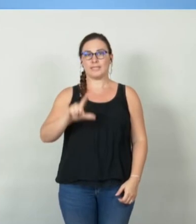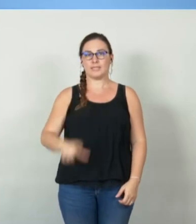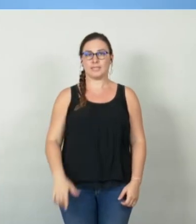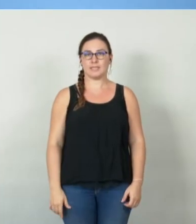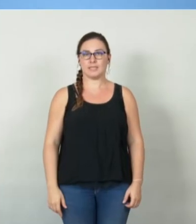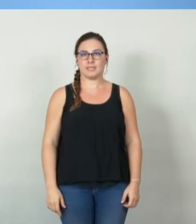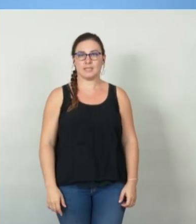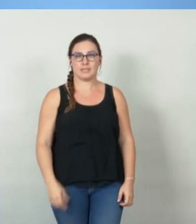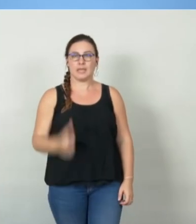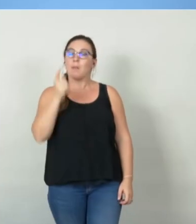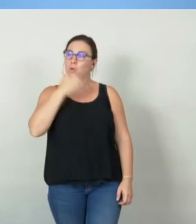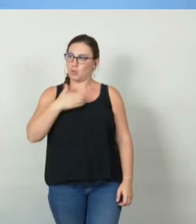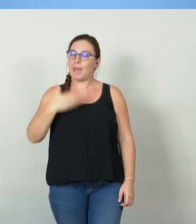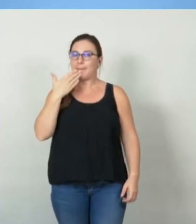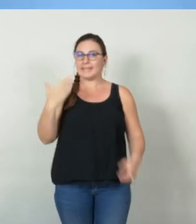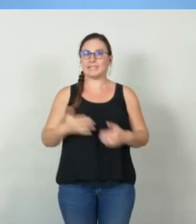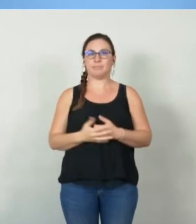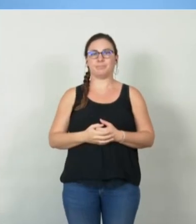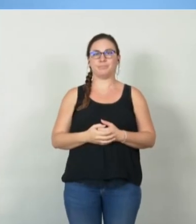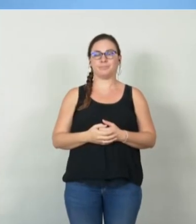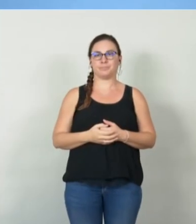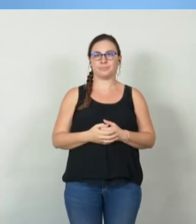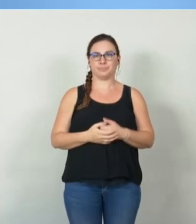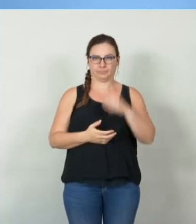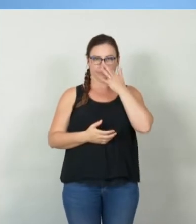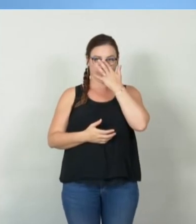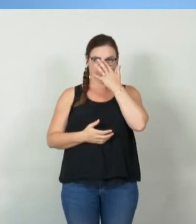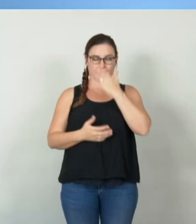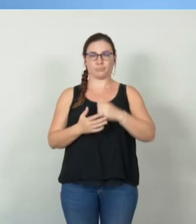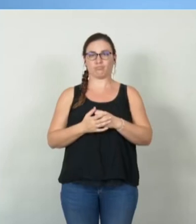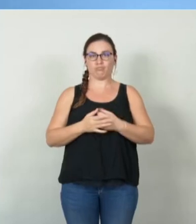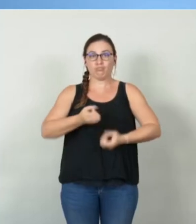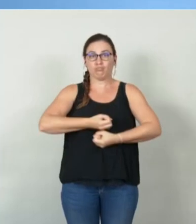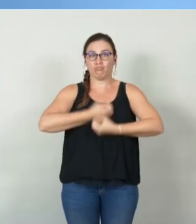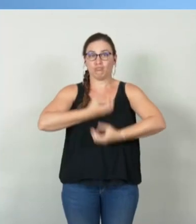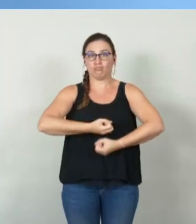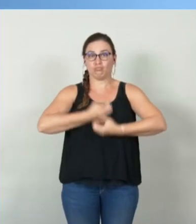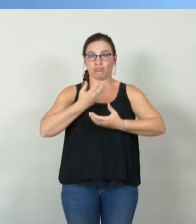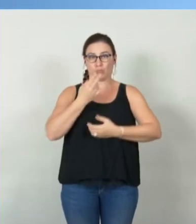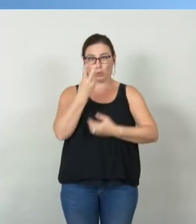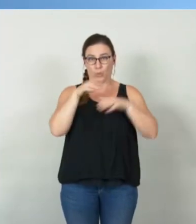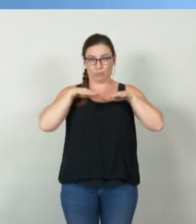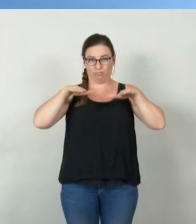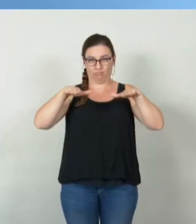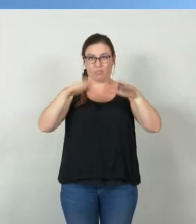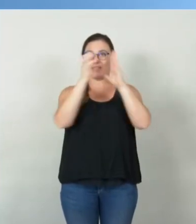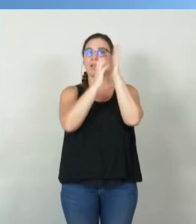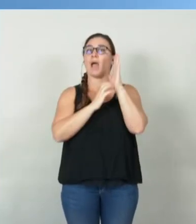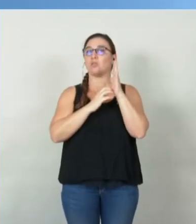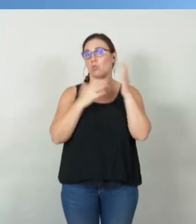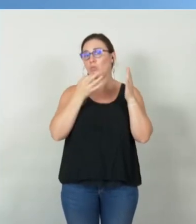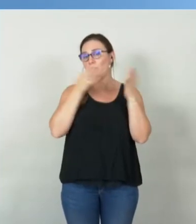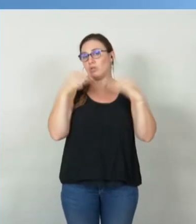merci Monsieur le Maire du coup une intervention double sur les sur les deux délibérations